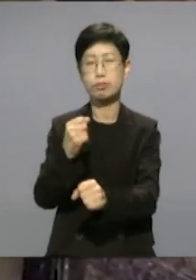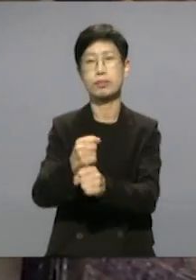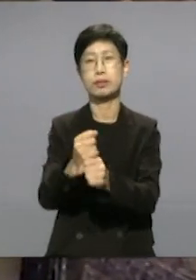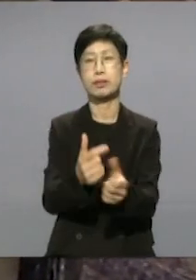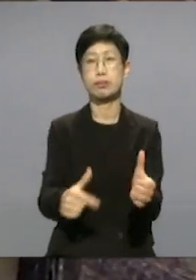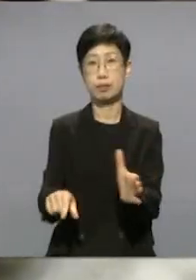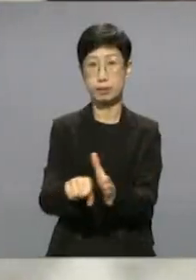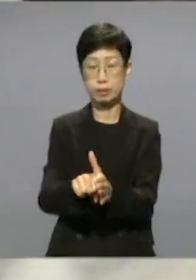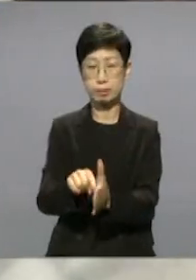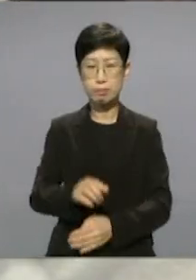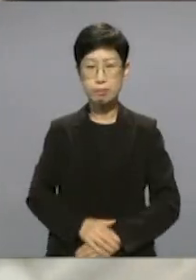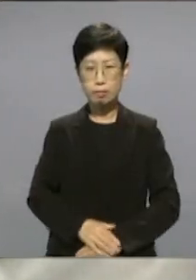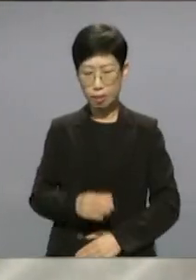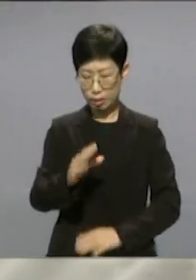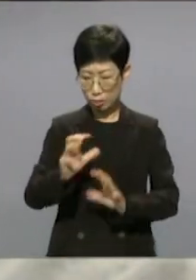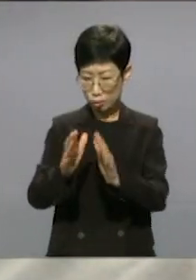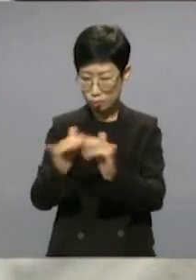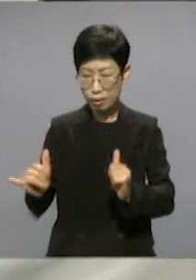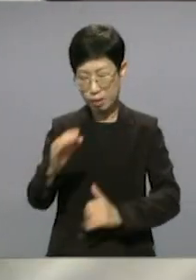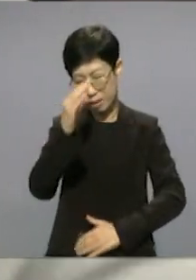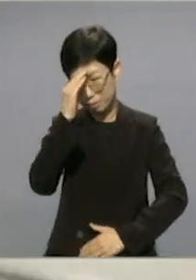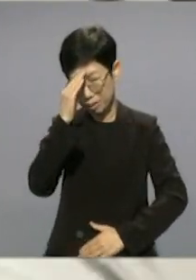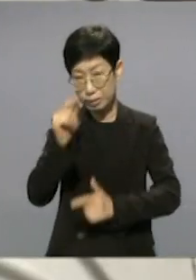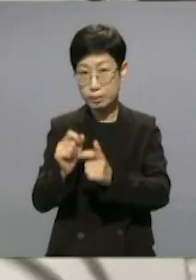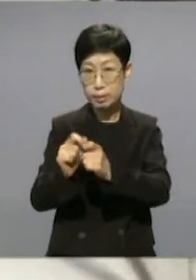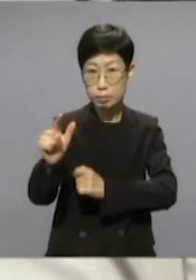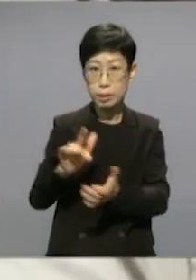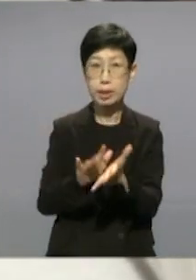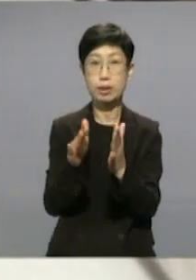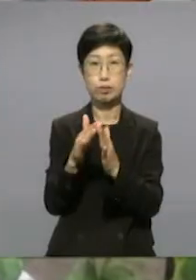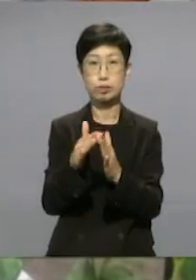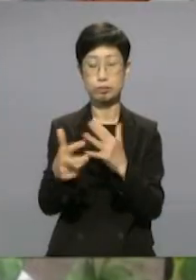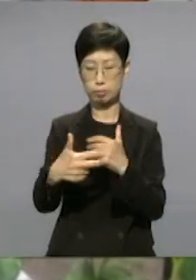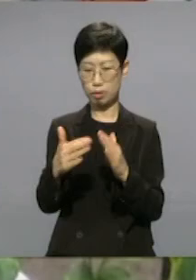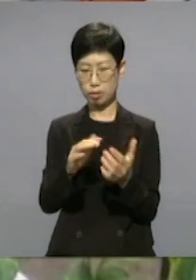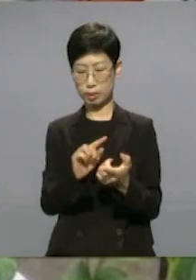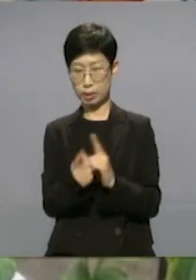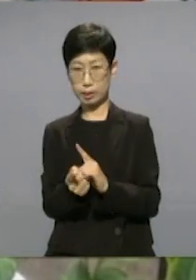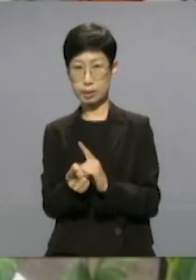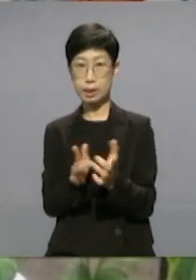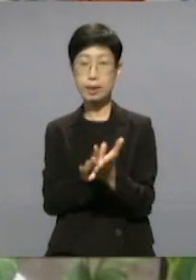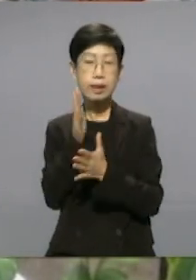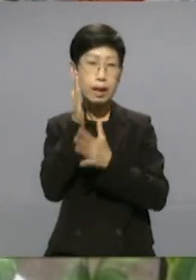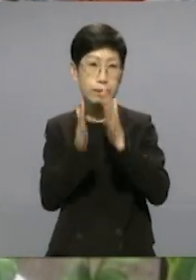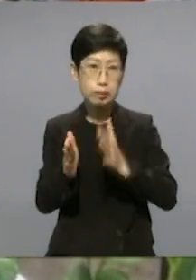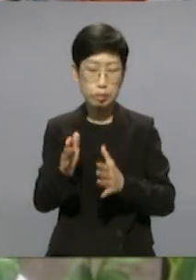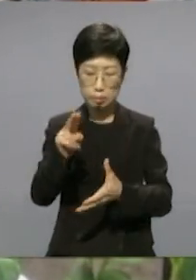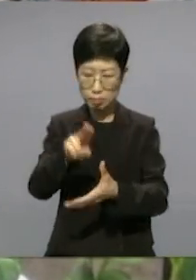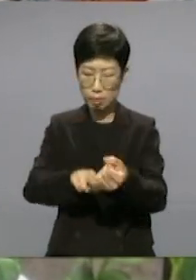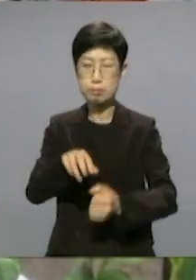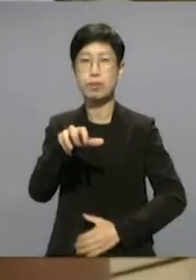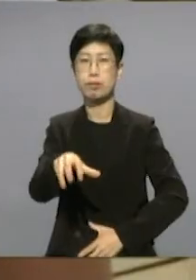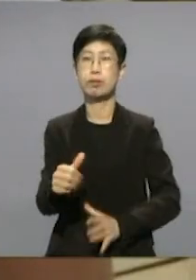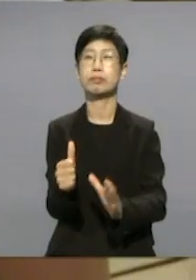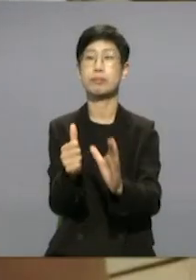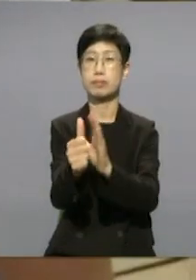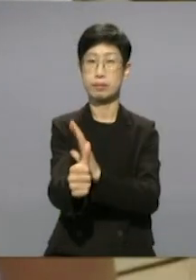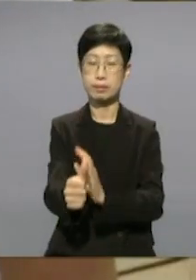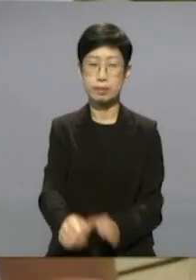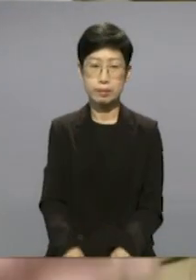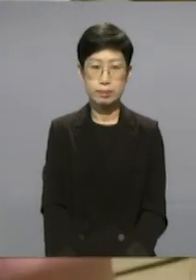이라크에서는 아픈 국민 대다수가 약국가 병원 대신 약초 판매전과 전통 약방을 쳤습니다